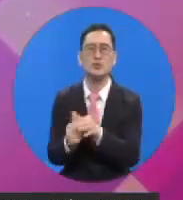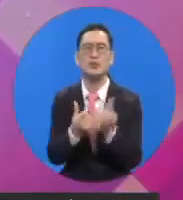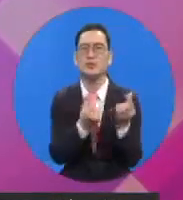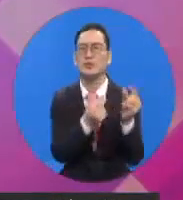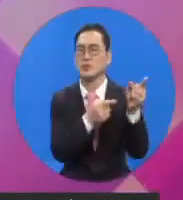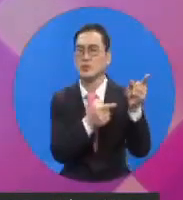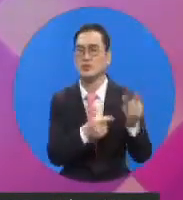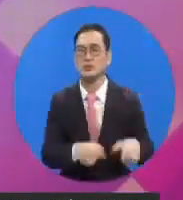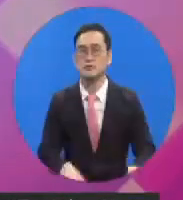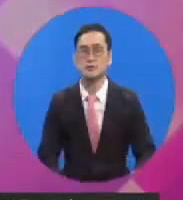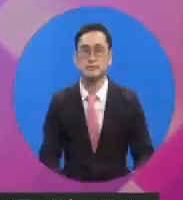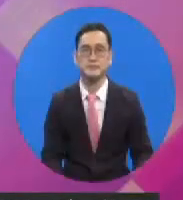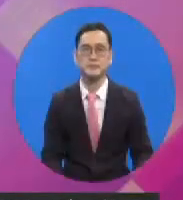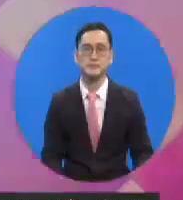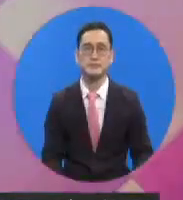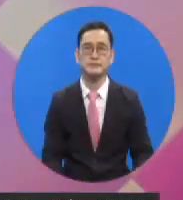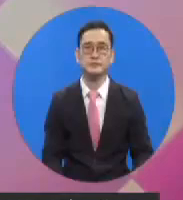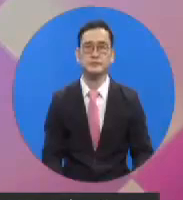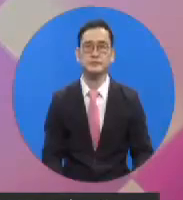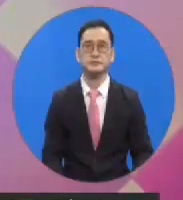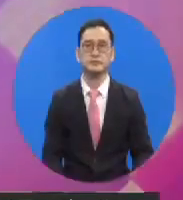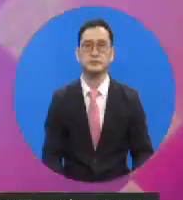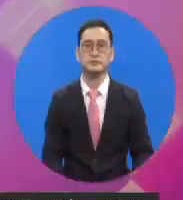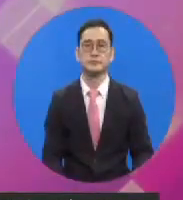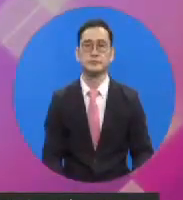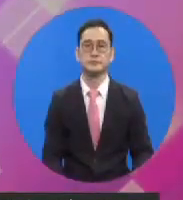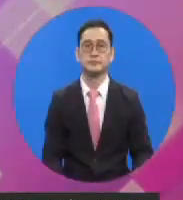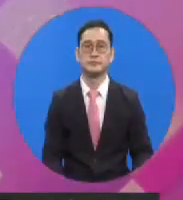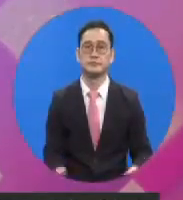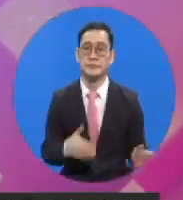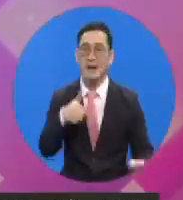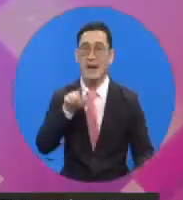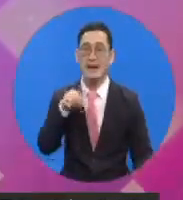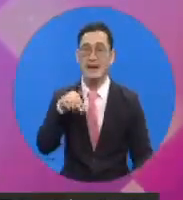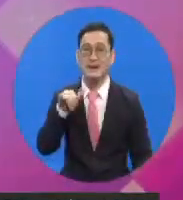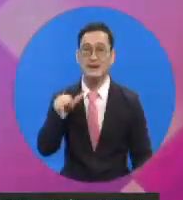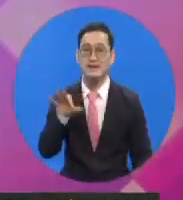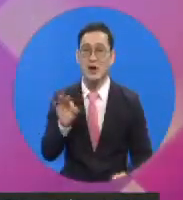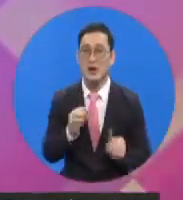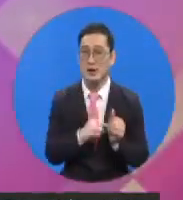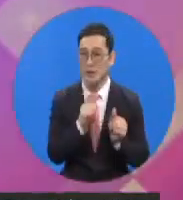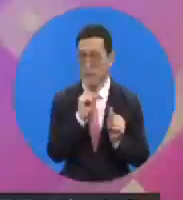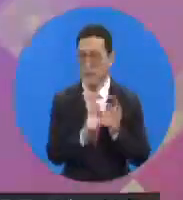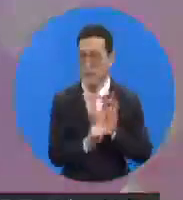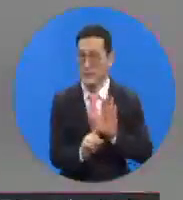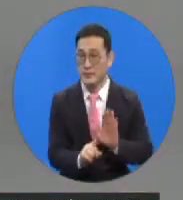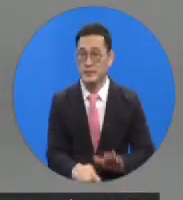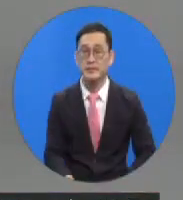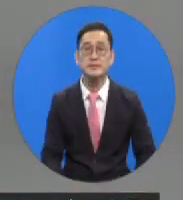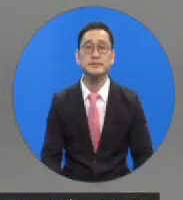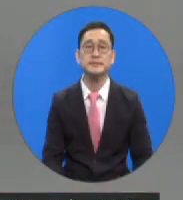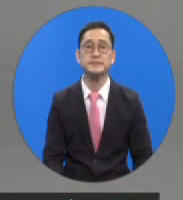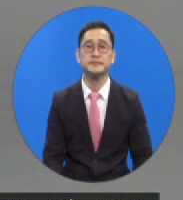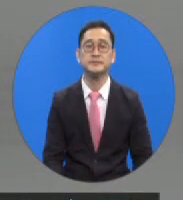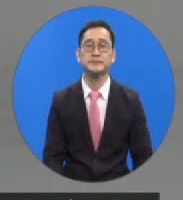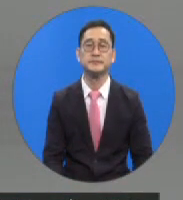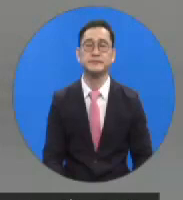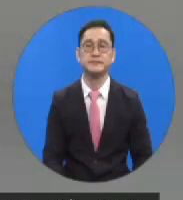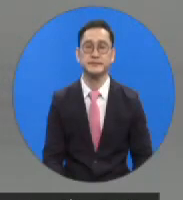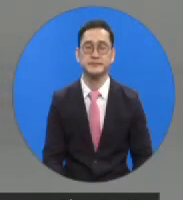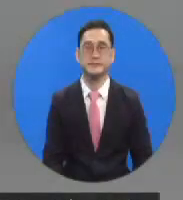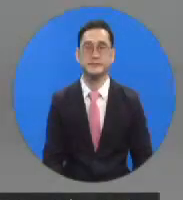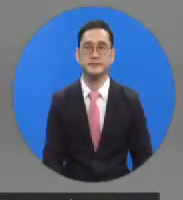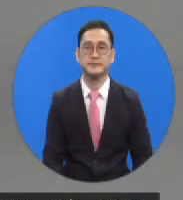정반대의 생각과 주장도 나왔습니다. 강기정 전 수석은 이렇게 주장했습니다. 자, 어찌 보면 이에